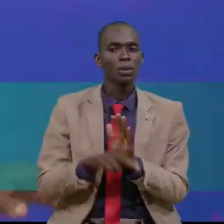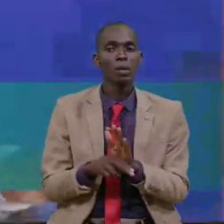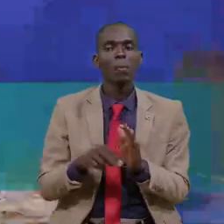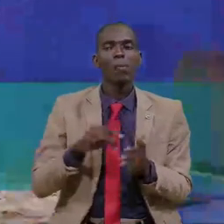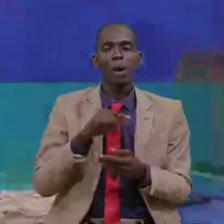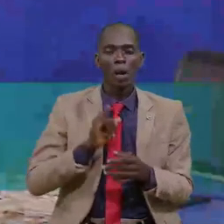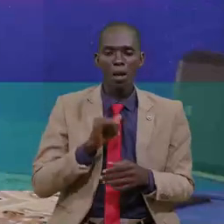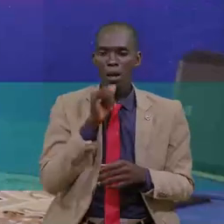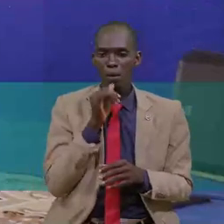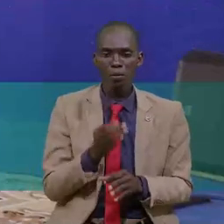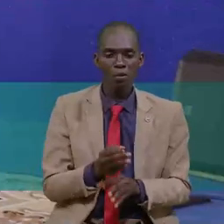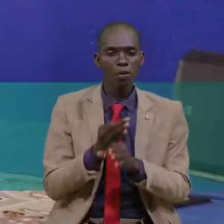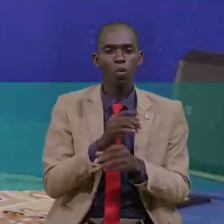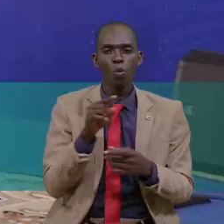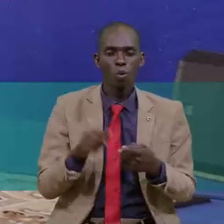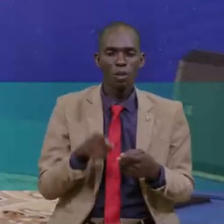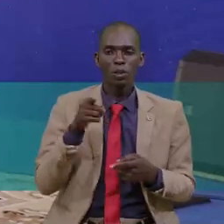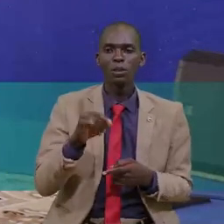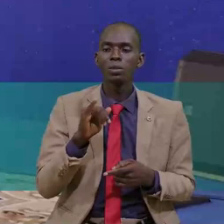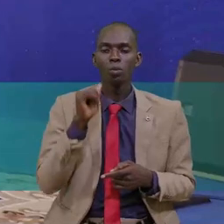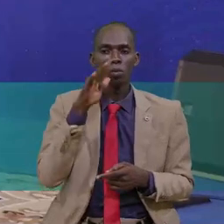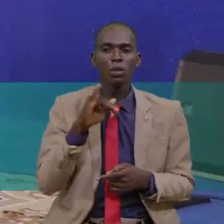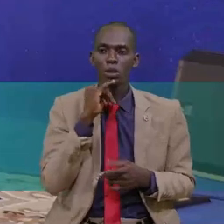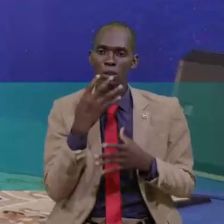absente, quand